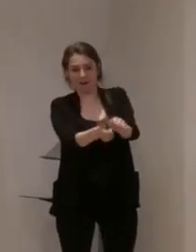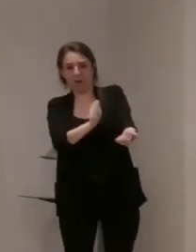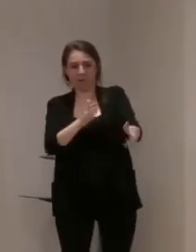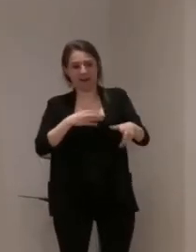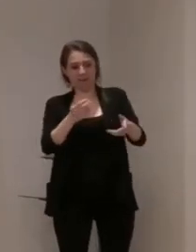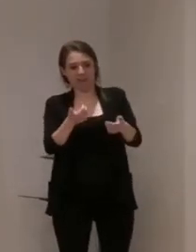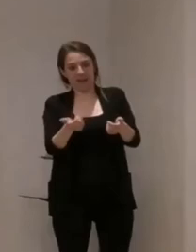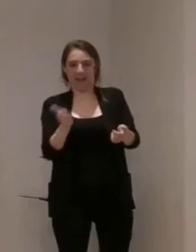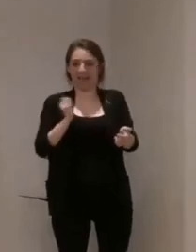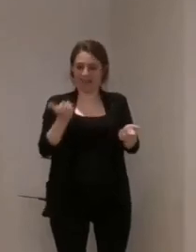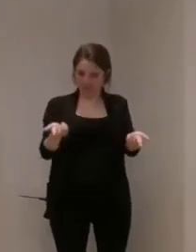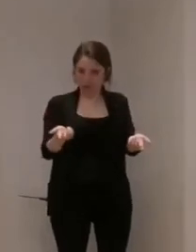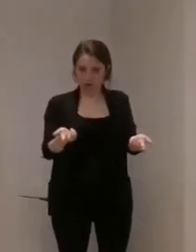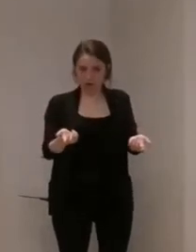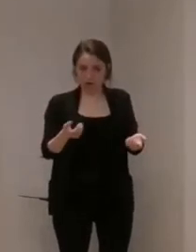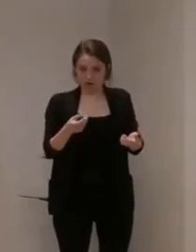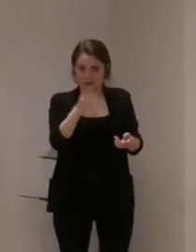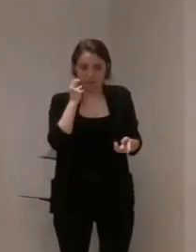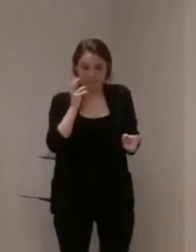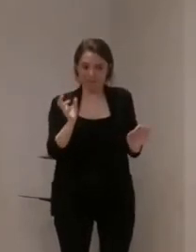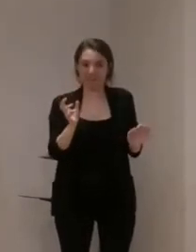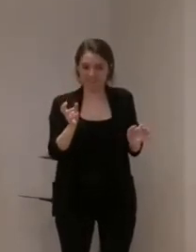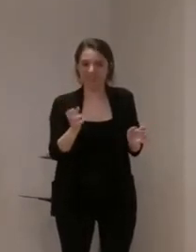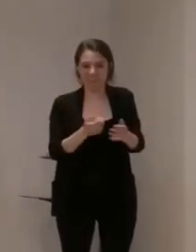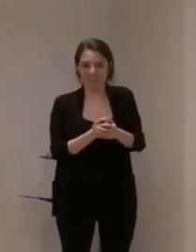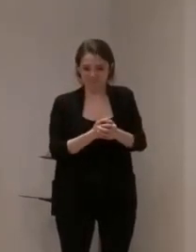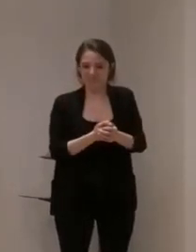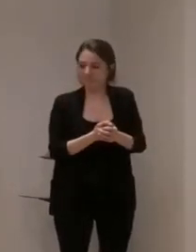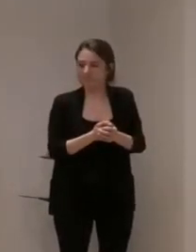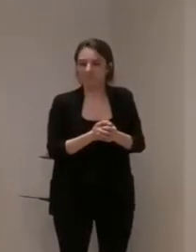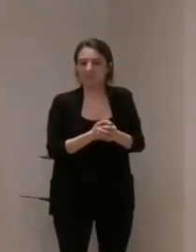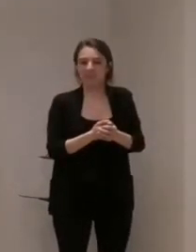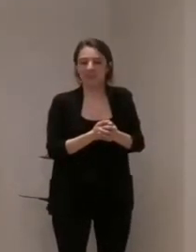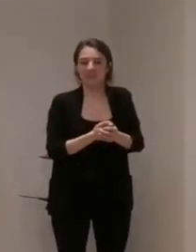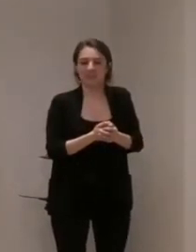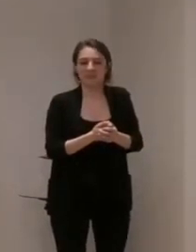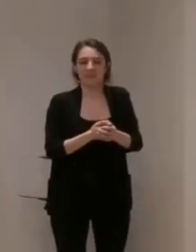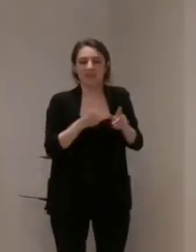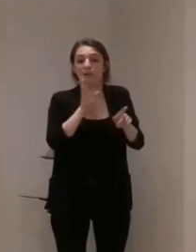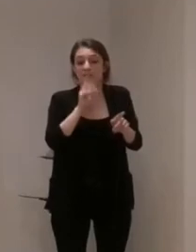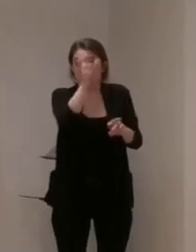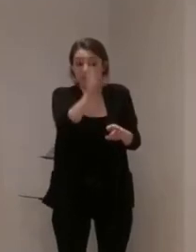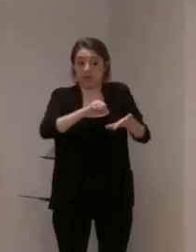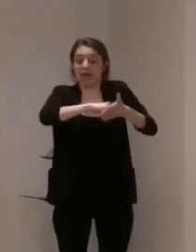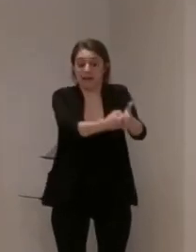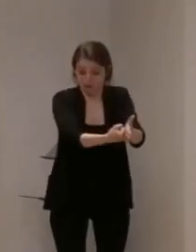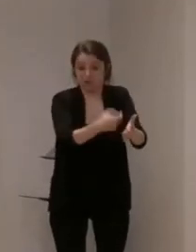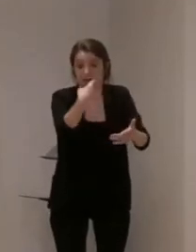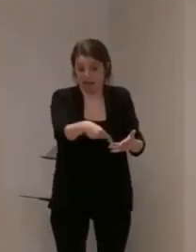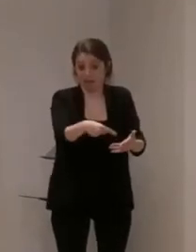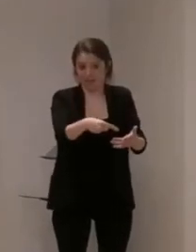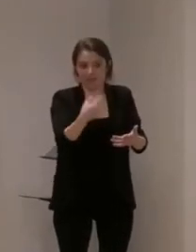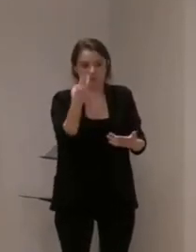Això demostra dues coses. Primer, la importància que té d'aquestes persones que han patit la repressió, que els hi fem un